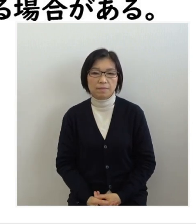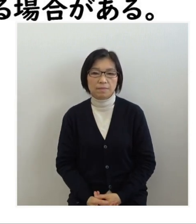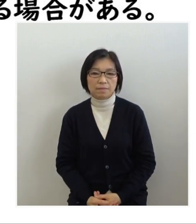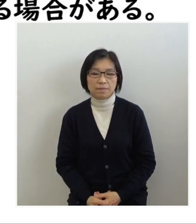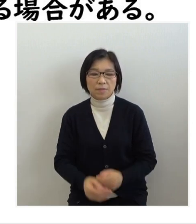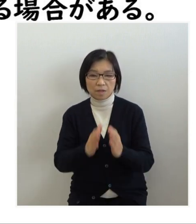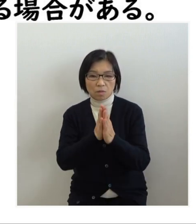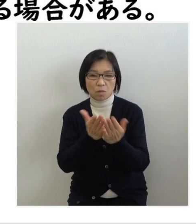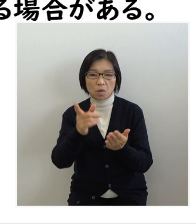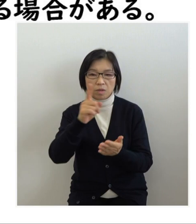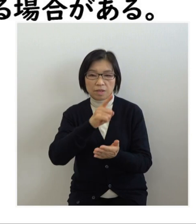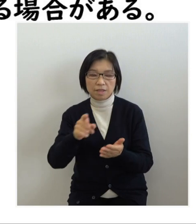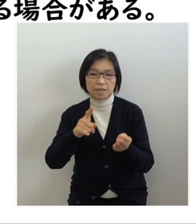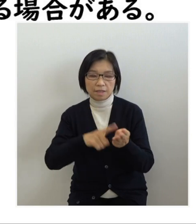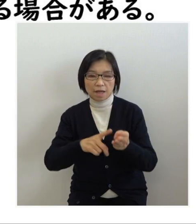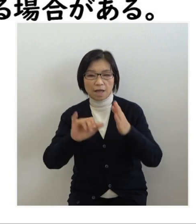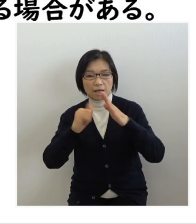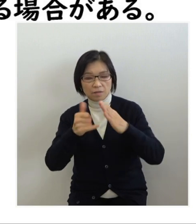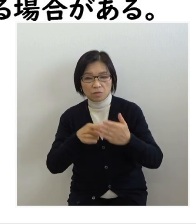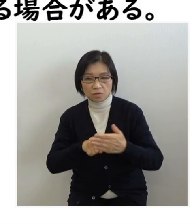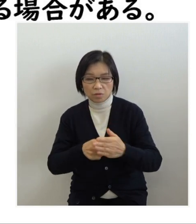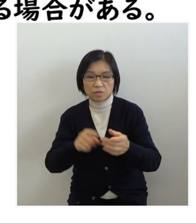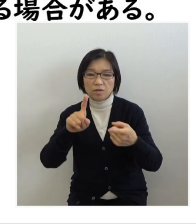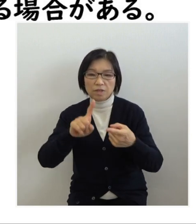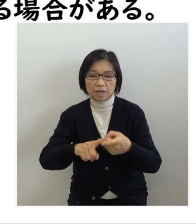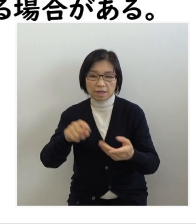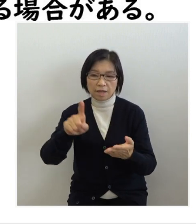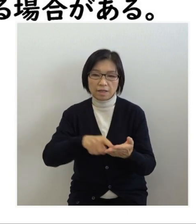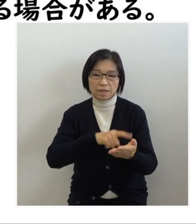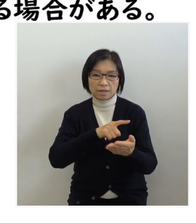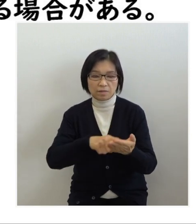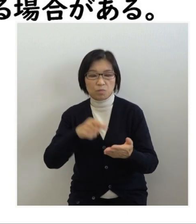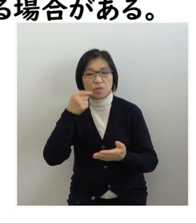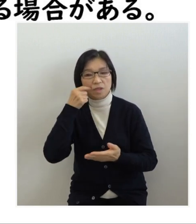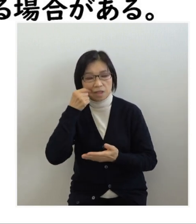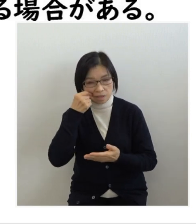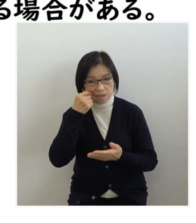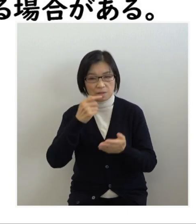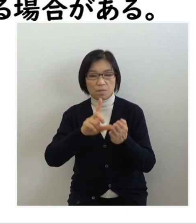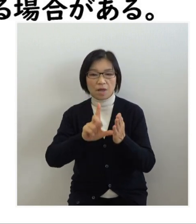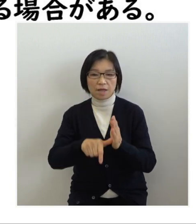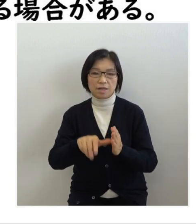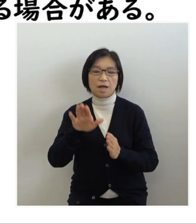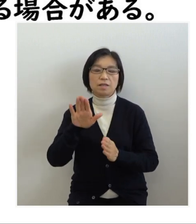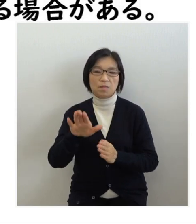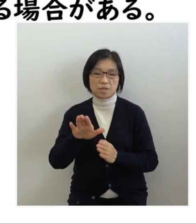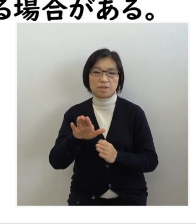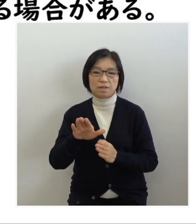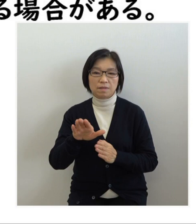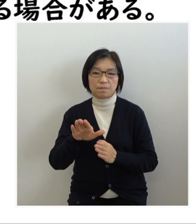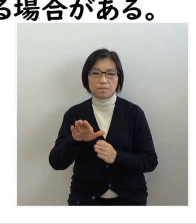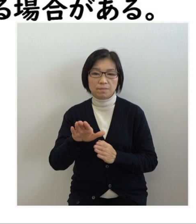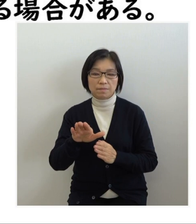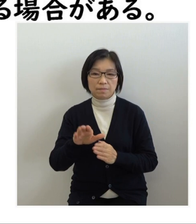本人や家族の努力だけで解決するのは難しい場合があります。